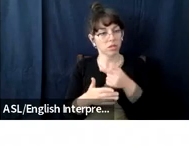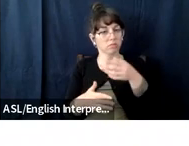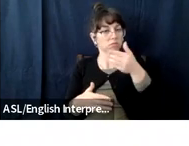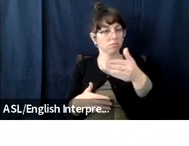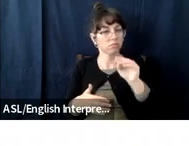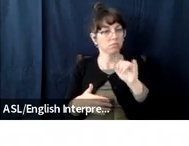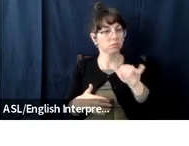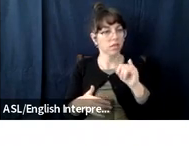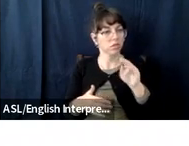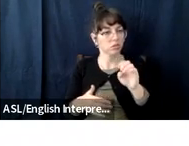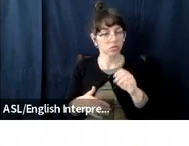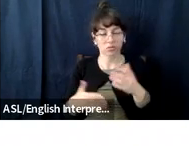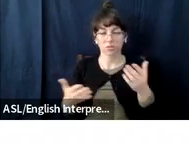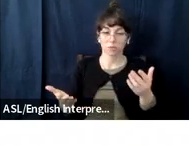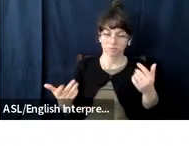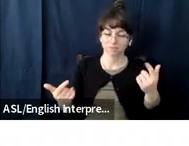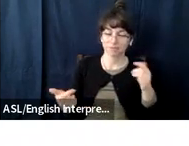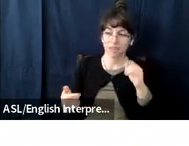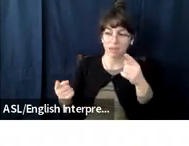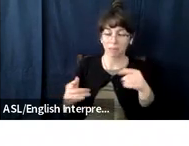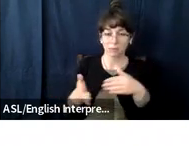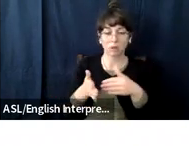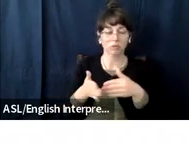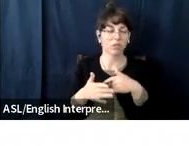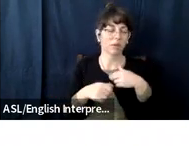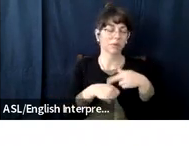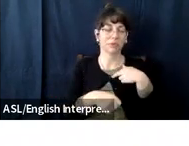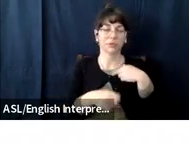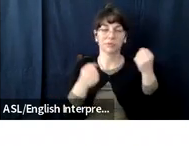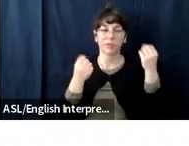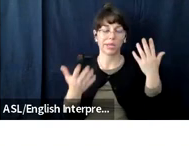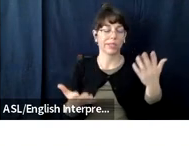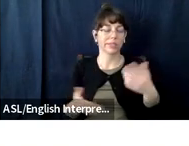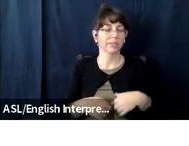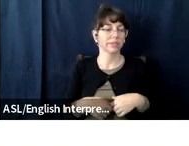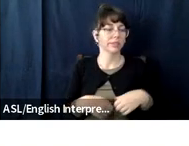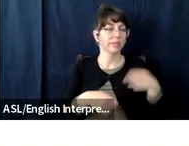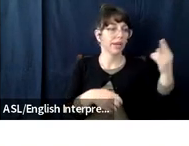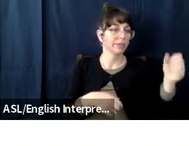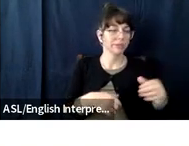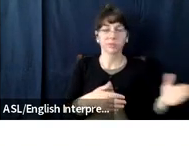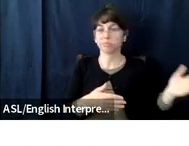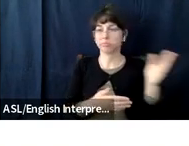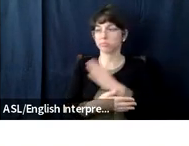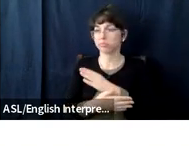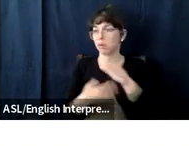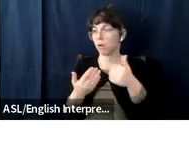I get referrals from everywhere from high schools to all the agencies that I partner with as well.